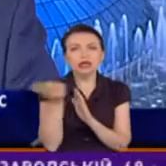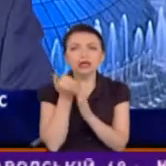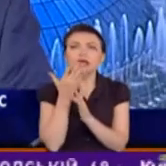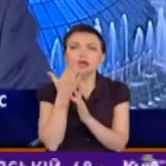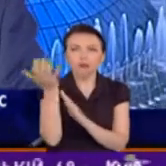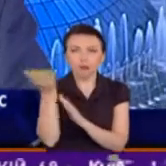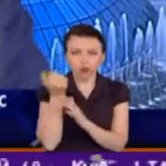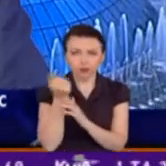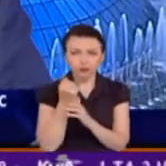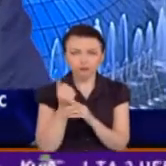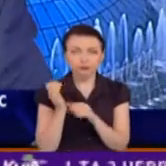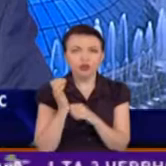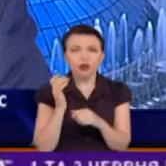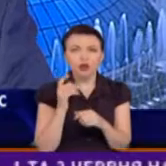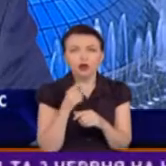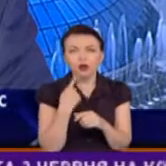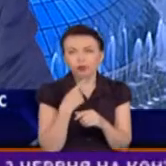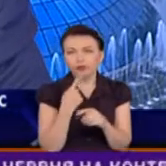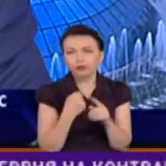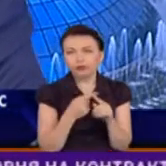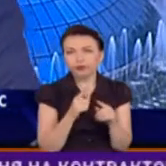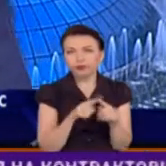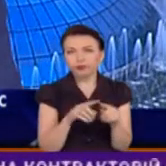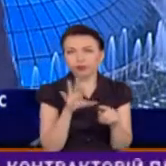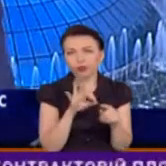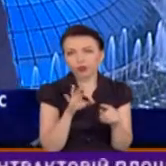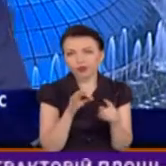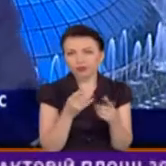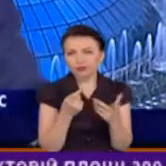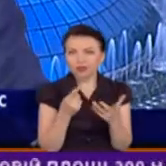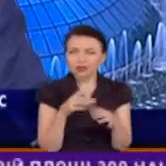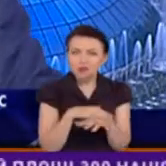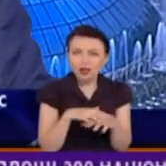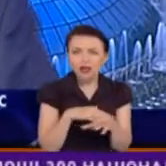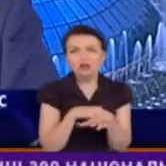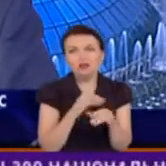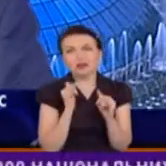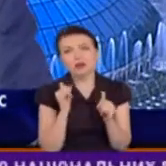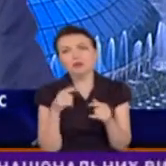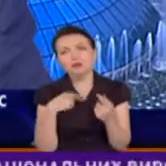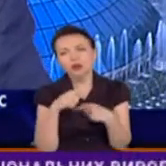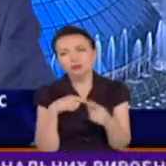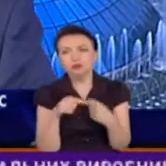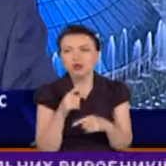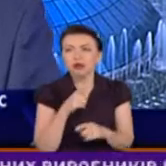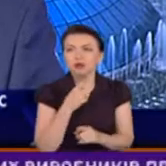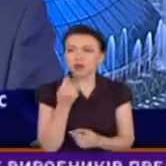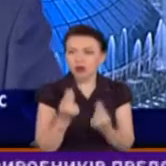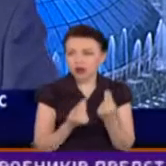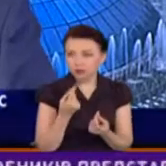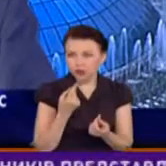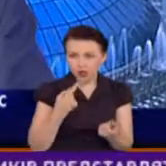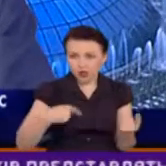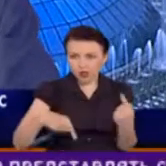ми говоримо про диверсифікацію можливостей, в тому числі для населення, для міст, там, для підприємств. Ми граємося навколо